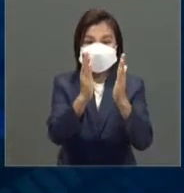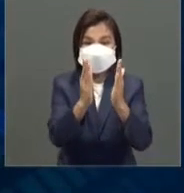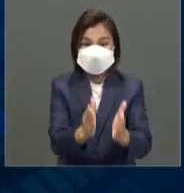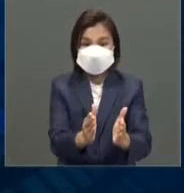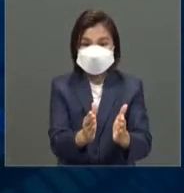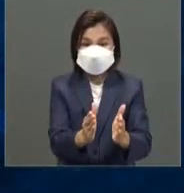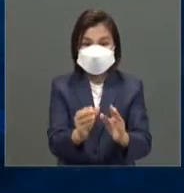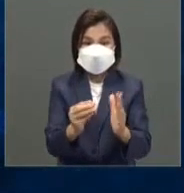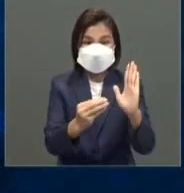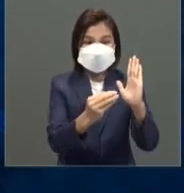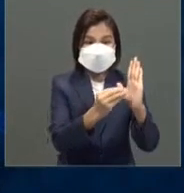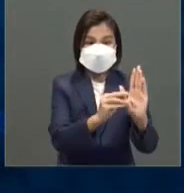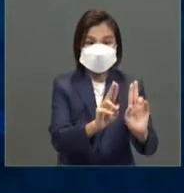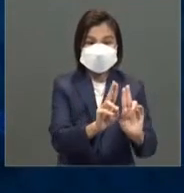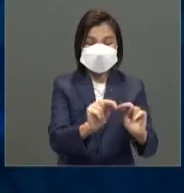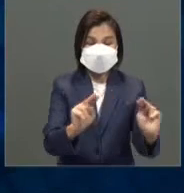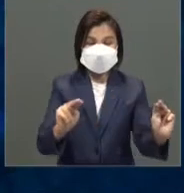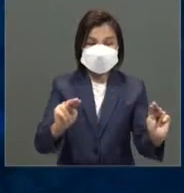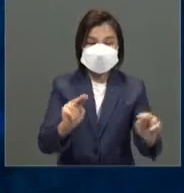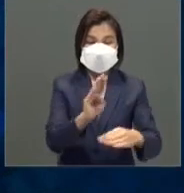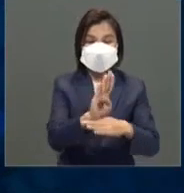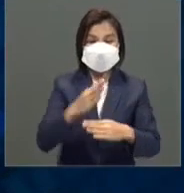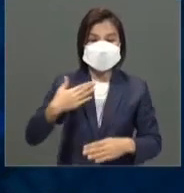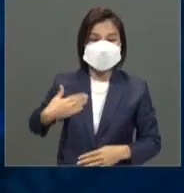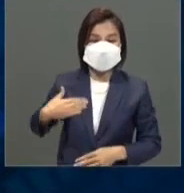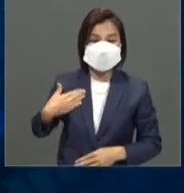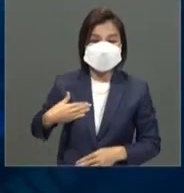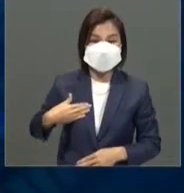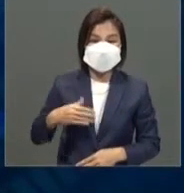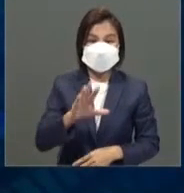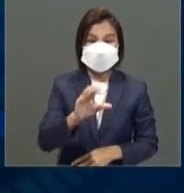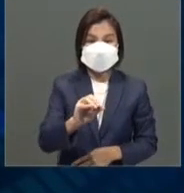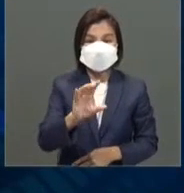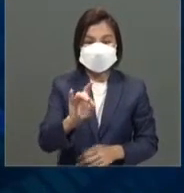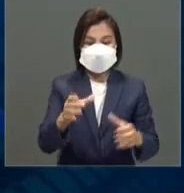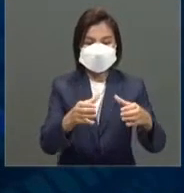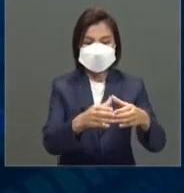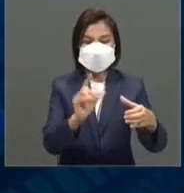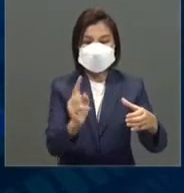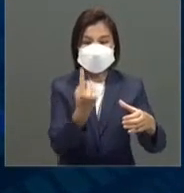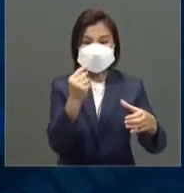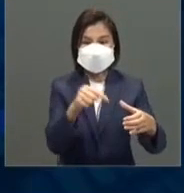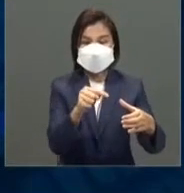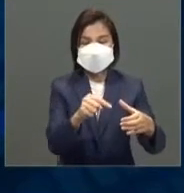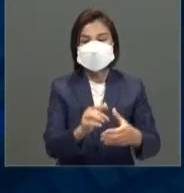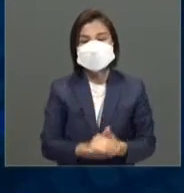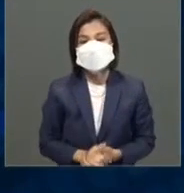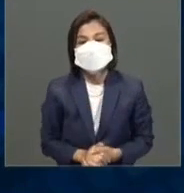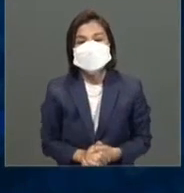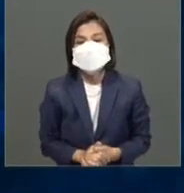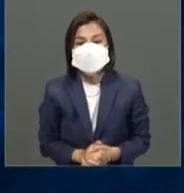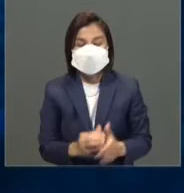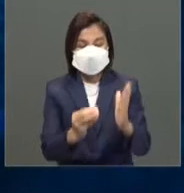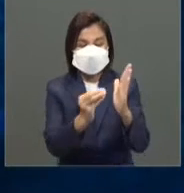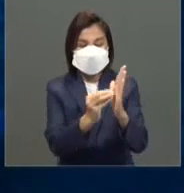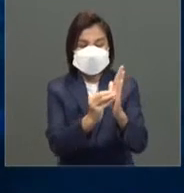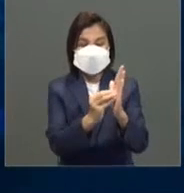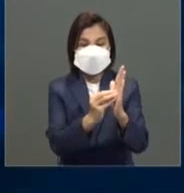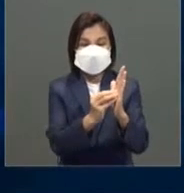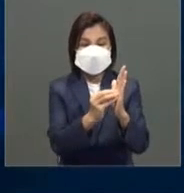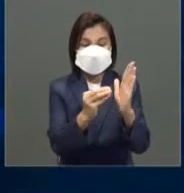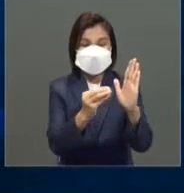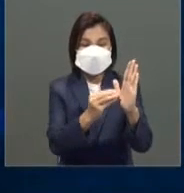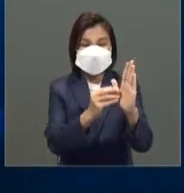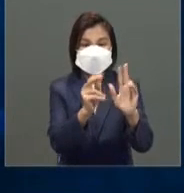แล้วก็นนทบุรีบริษัทเสื้อผ้าอันนี้58รายเป็นคลัสเตอร์ใหม่นะครับมาที่นครปฐมที่สามพราน